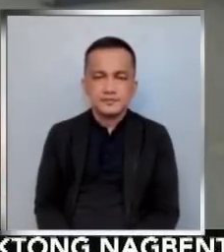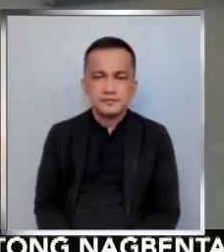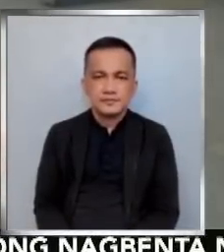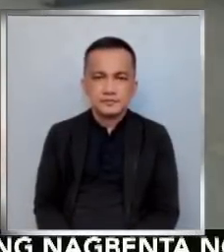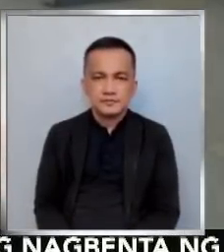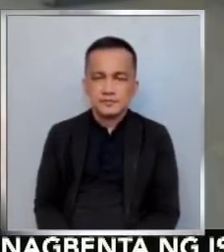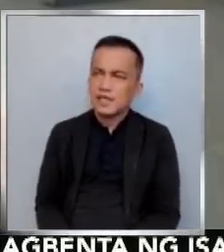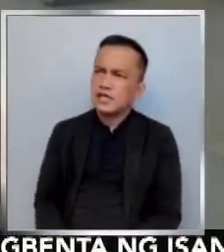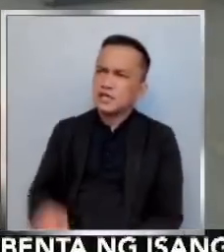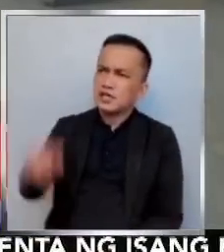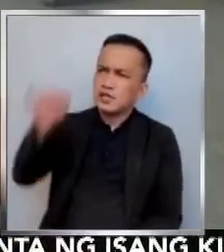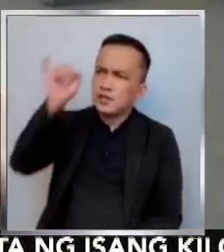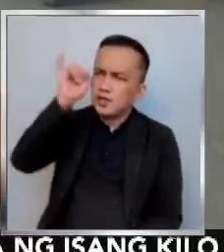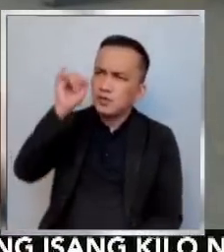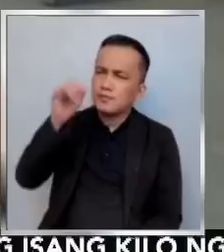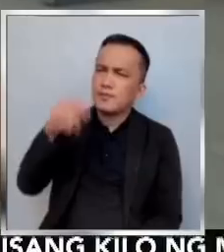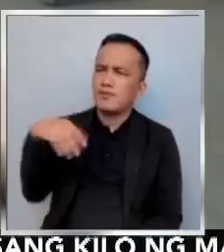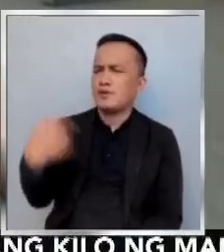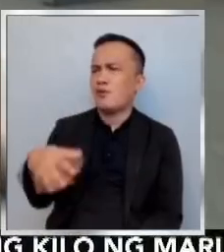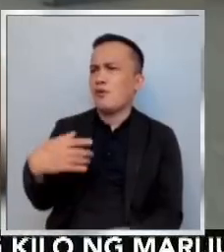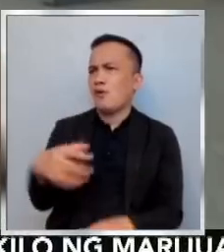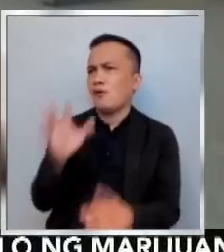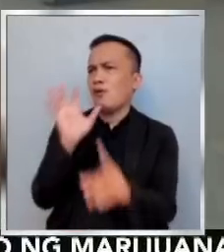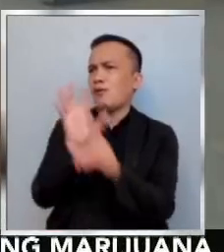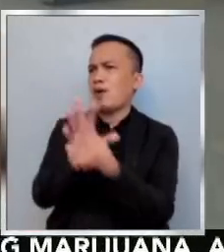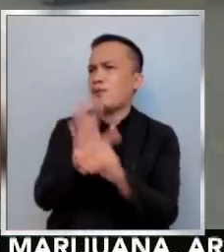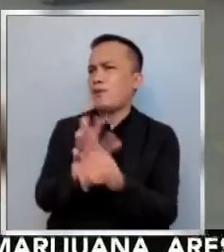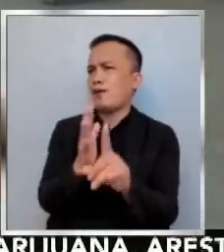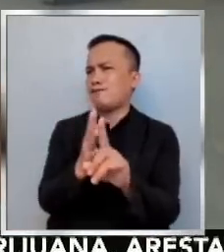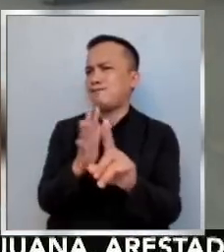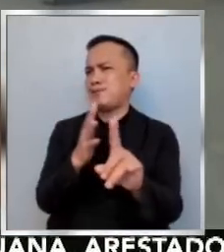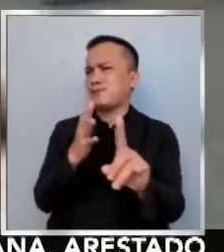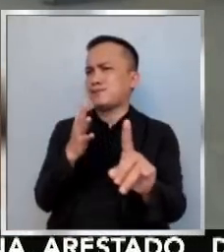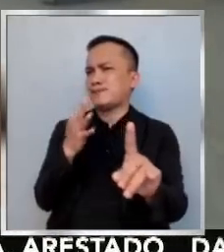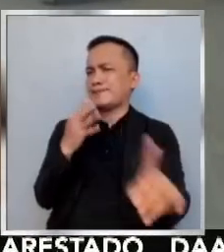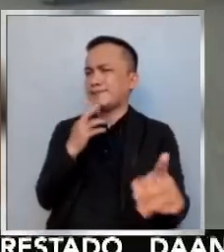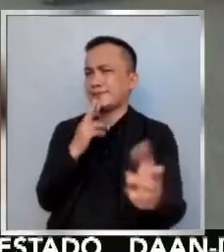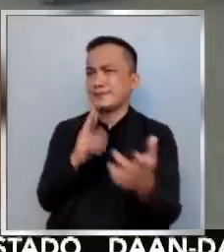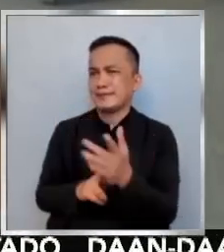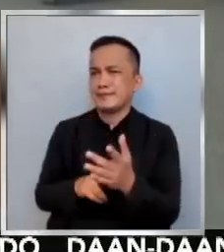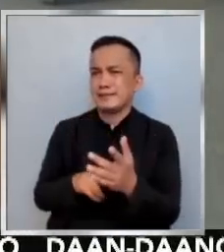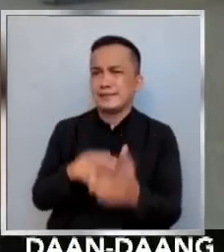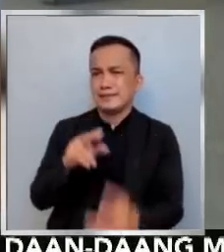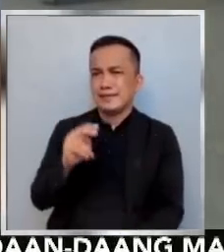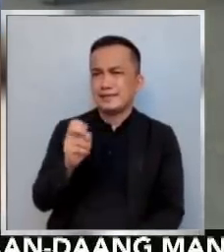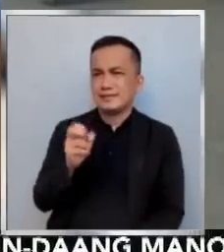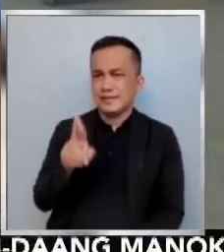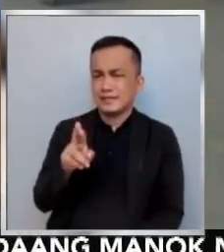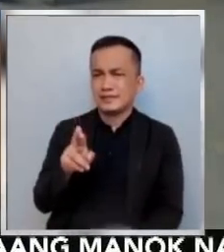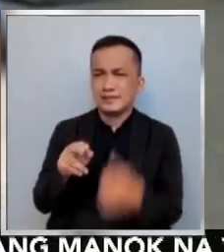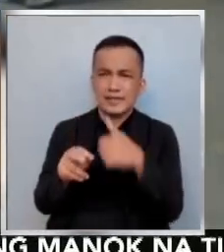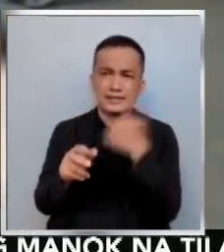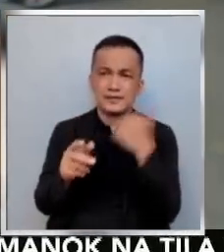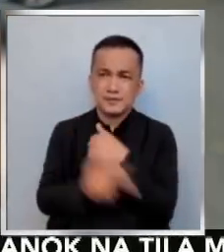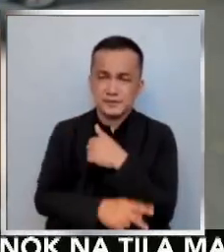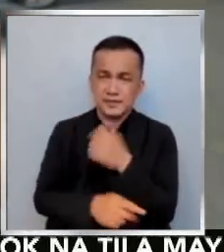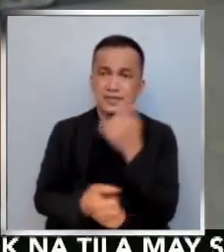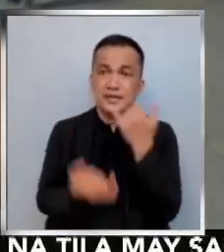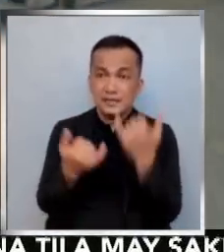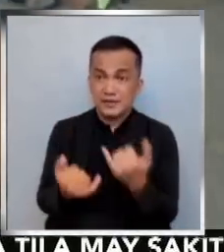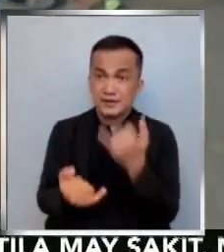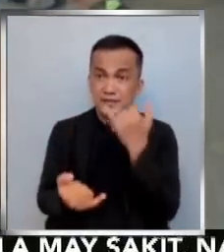Ivan, mala box office hit nga ang pila ng mga nagparehistro sa Metro Manila at iba pang probinsya ngayong huling araw ng